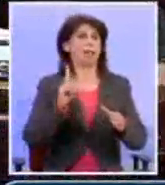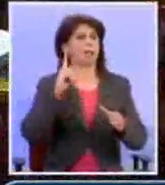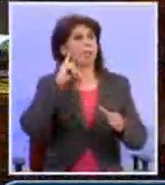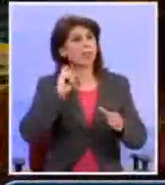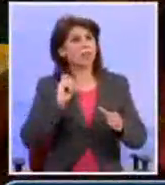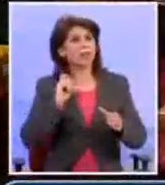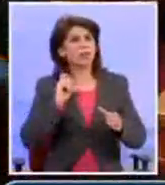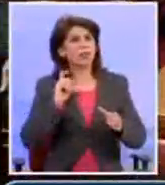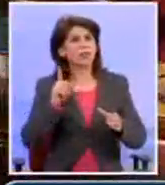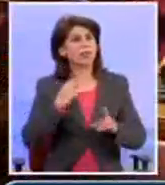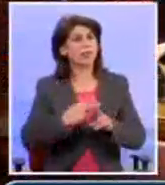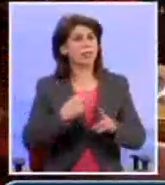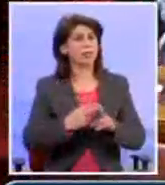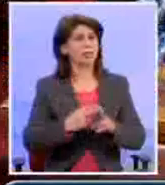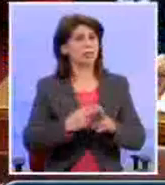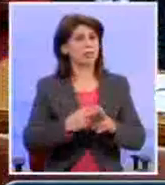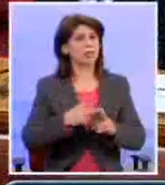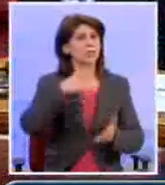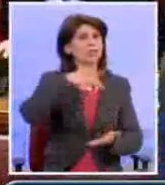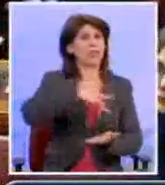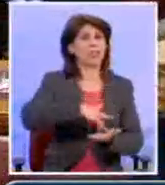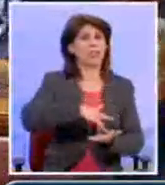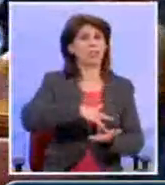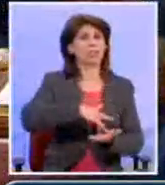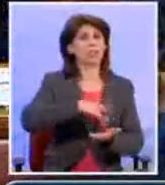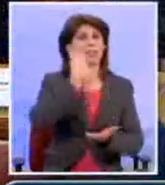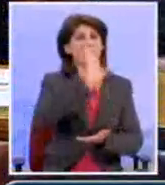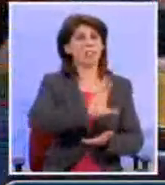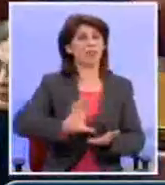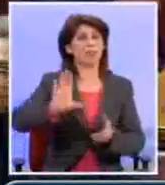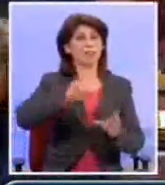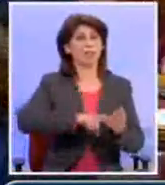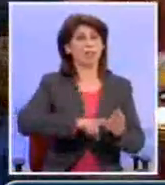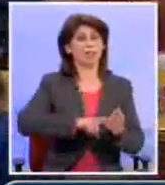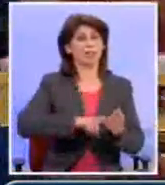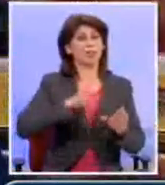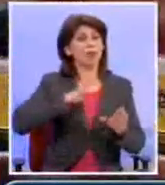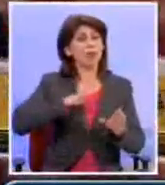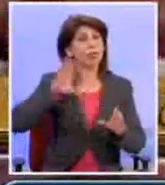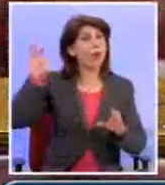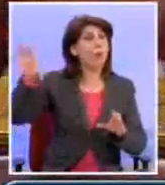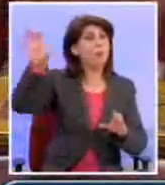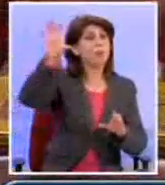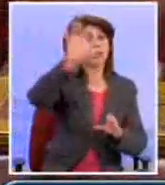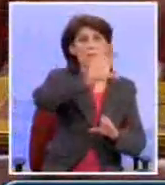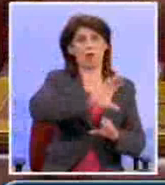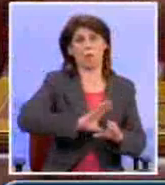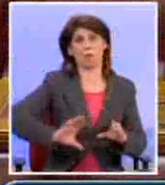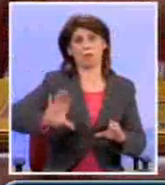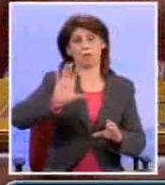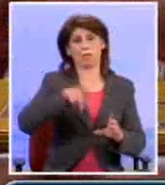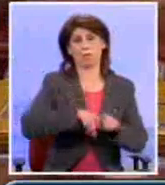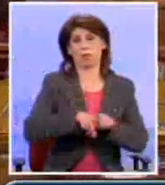γνωστή κυρίως στον πυρήνα της Ευρωπαϊκής Ένωσης και στους λαούς της Ευρωπαϊκής Ένωσης, που